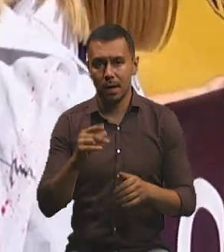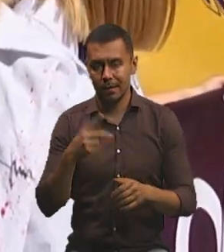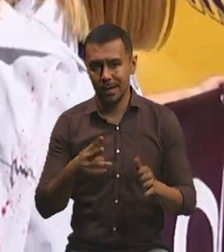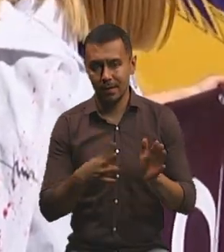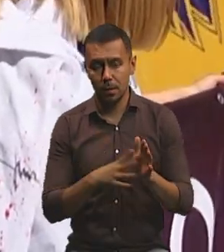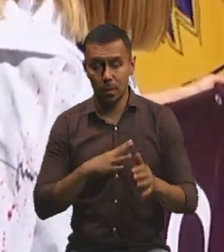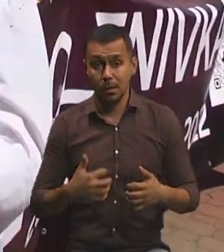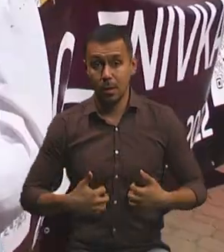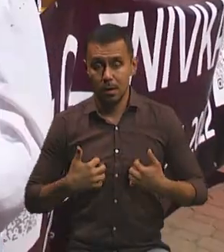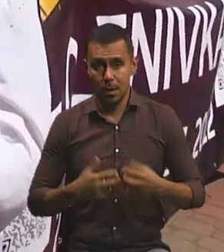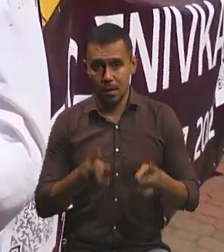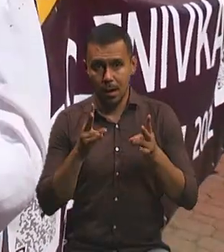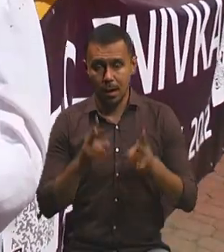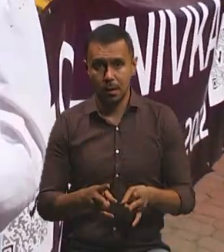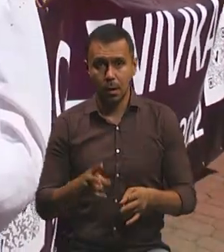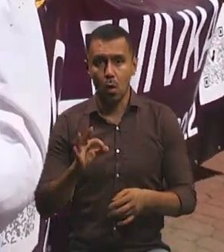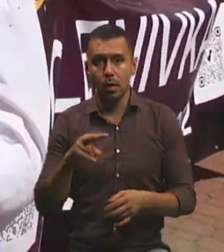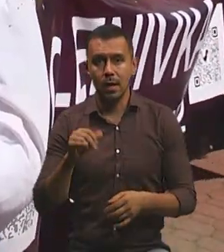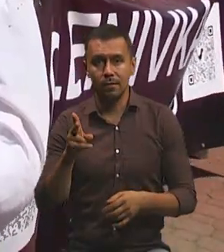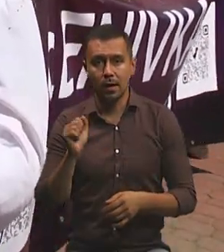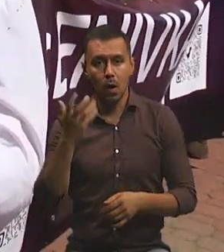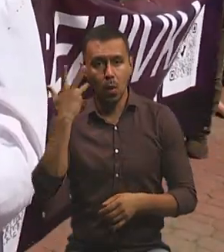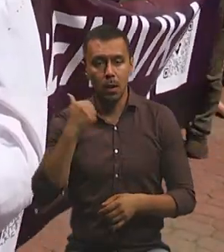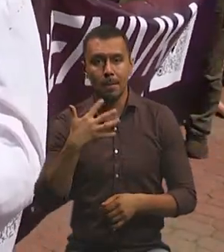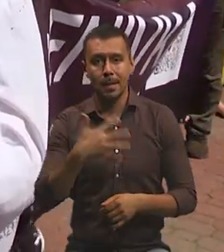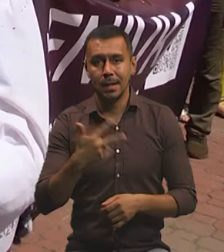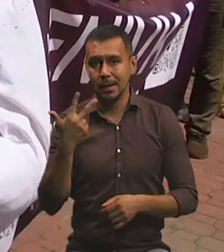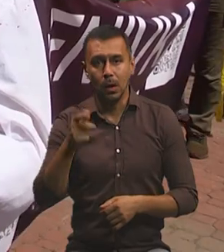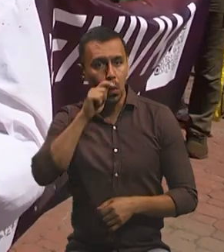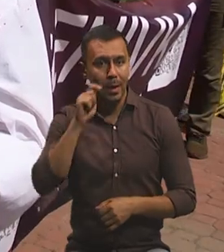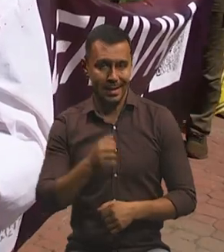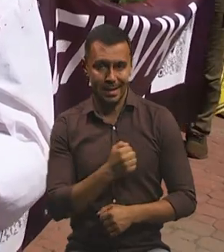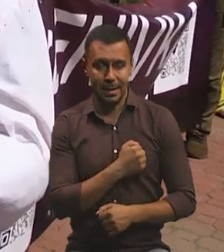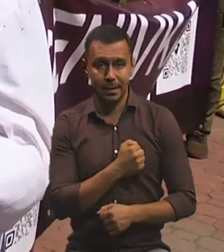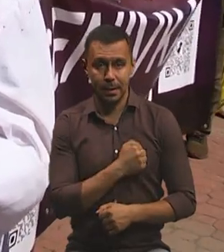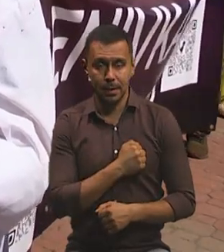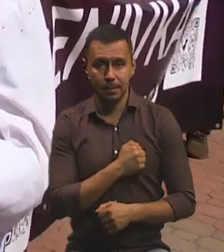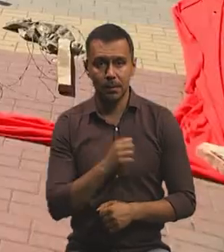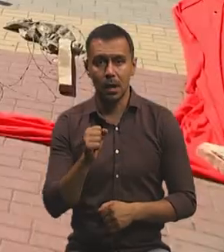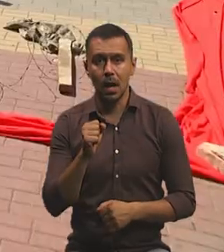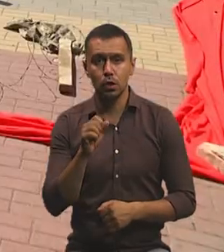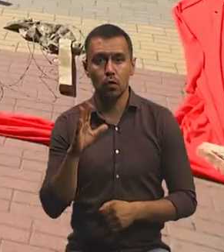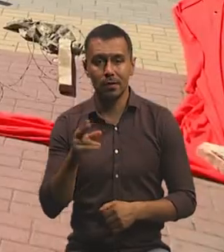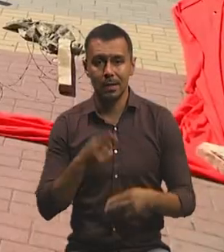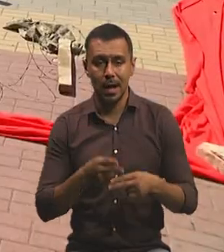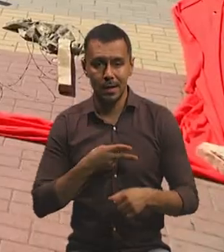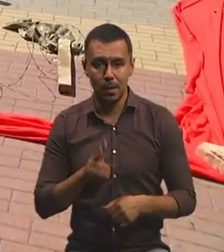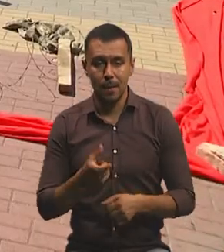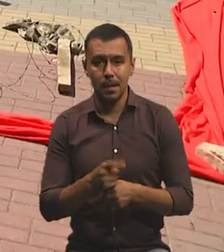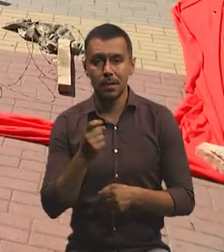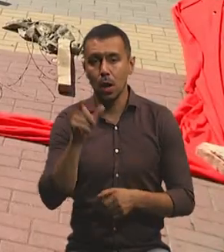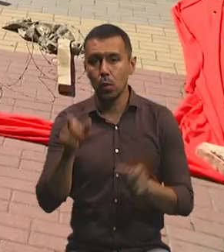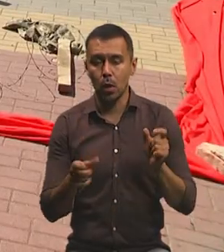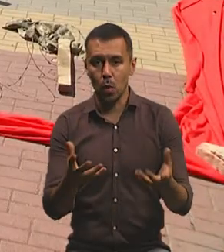відбулася страшна трагедія в Оленівці, коли 53 українських захисника Азовсталі загинули, більше 100